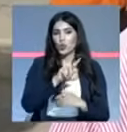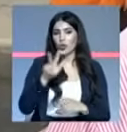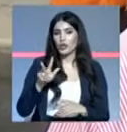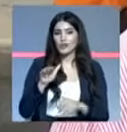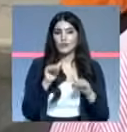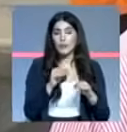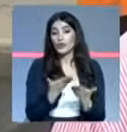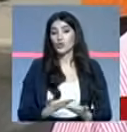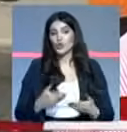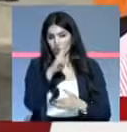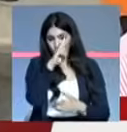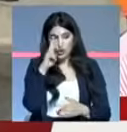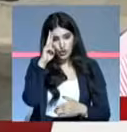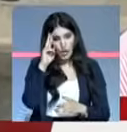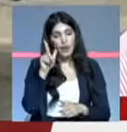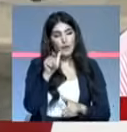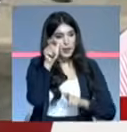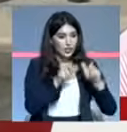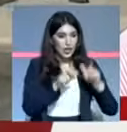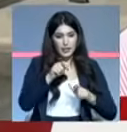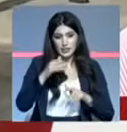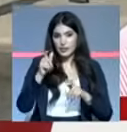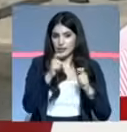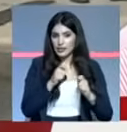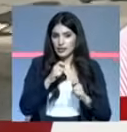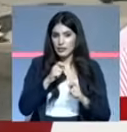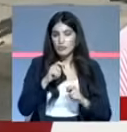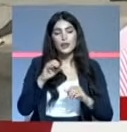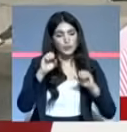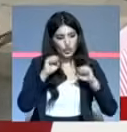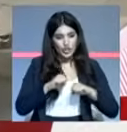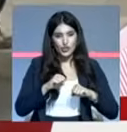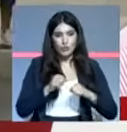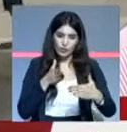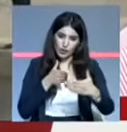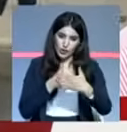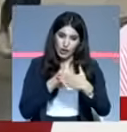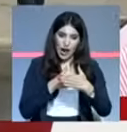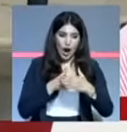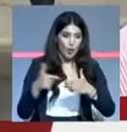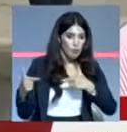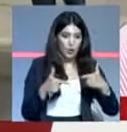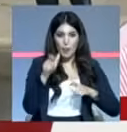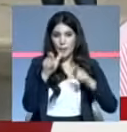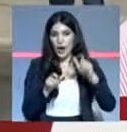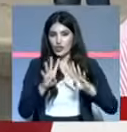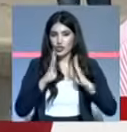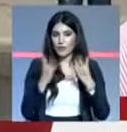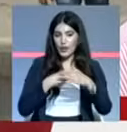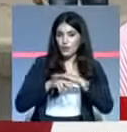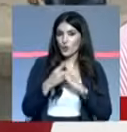وأحسب إن شاء الله تكون فما عقلاء كما كانت موجودة في 2013 لتمنع هذا الاحتراب الأهلي في